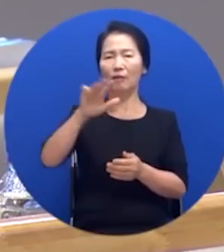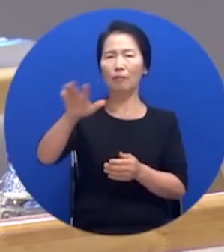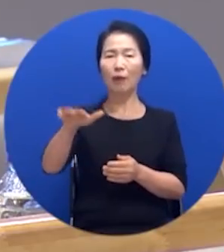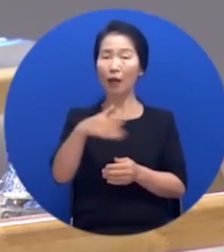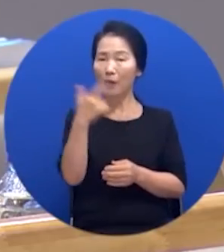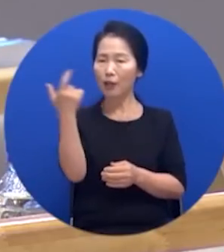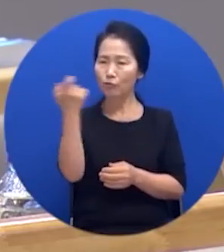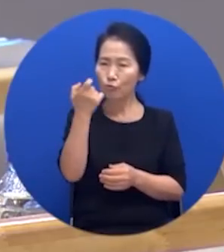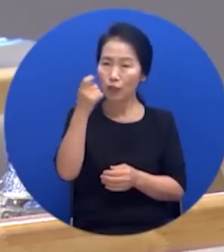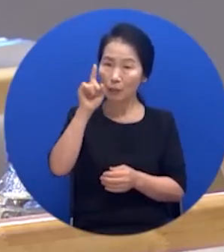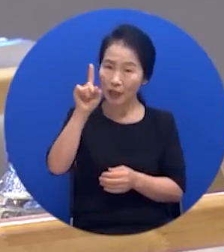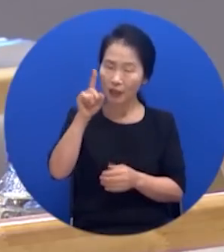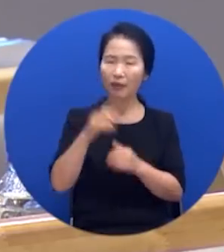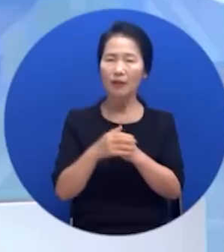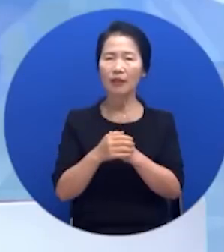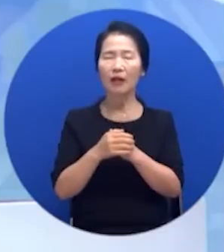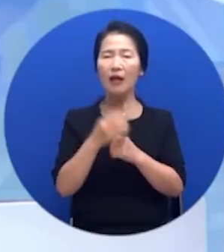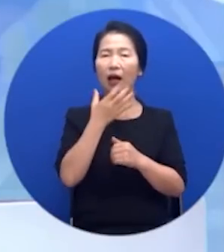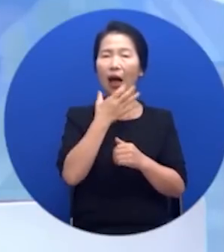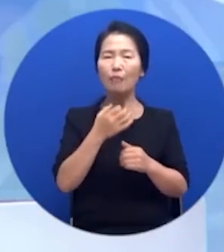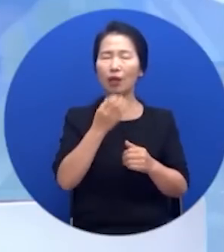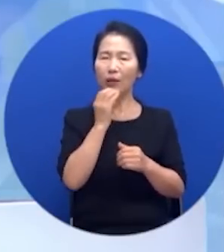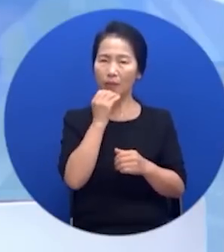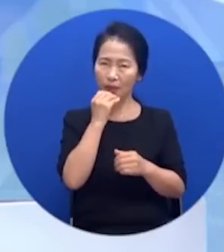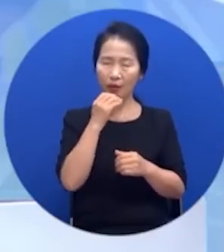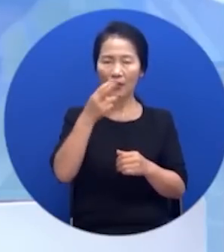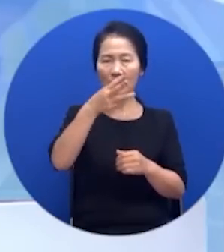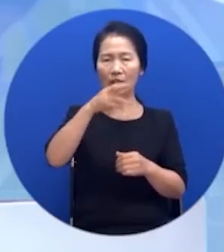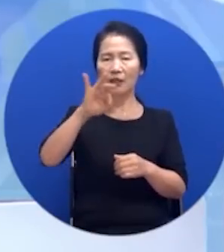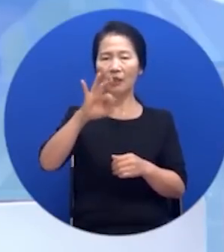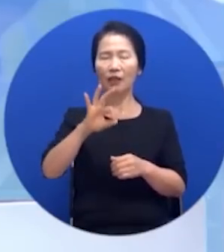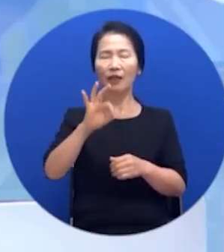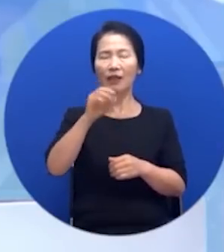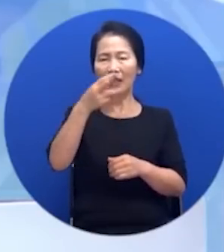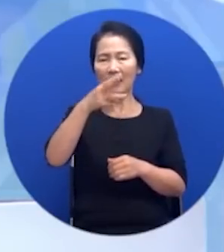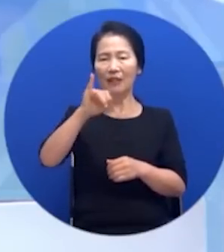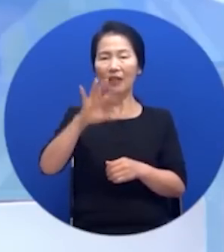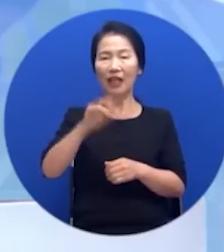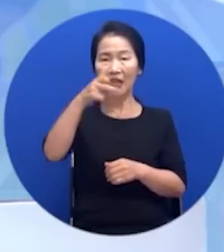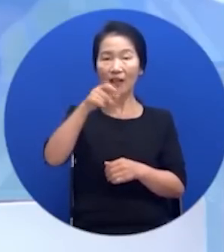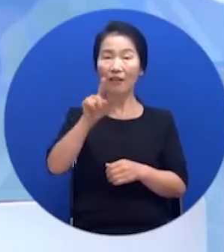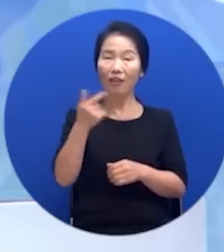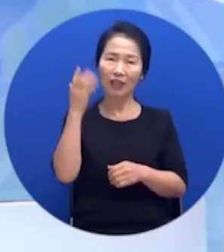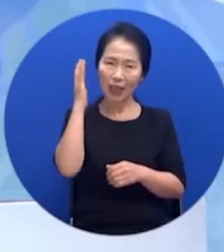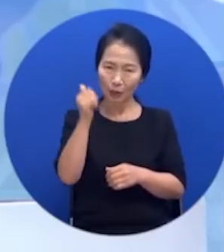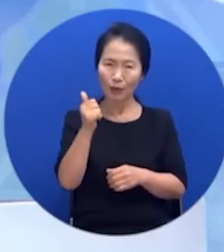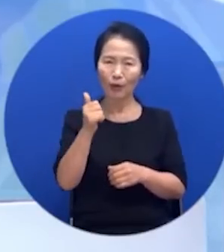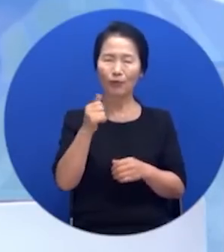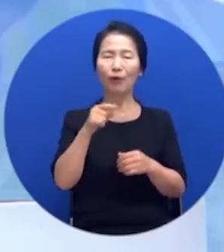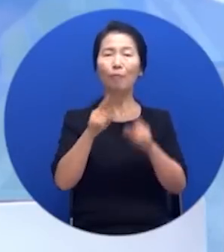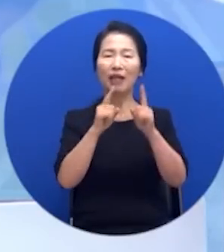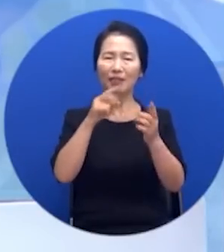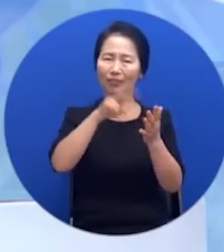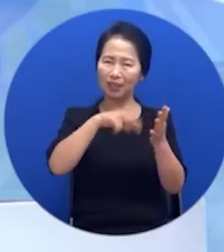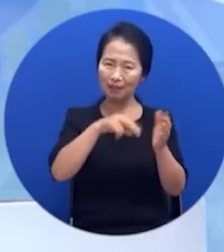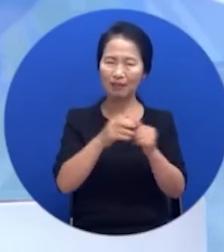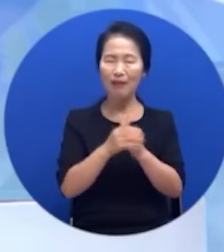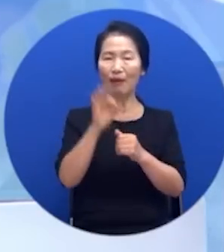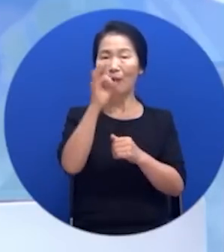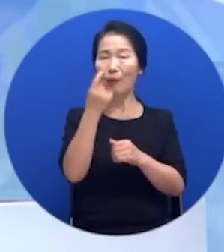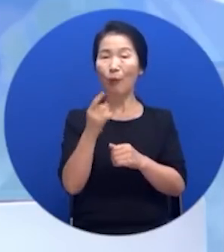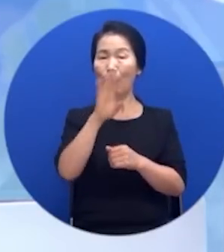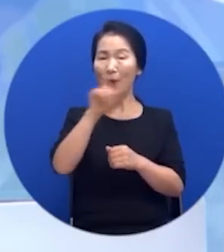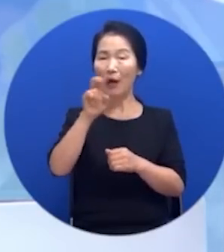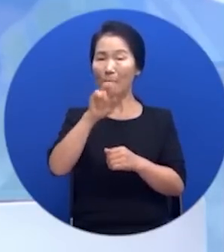1861년 아브라함 링컨 대통령이 취임식 때 이 말씀을 읽었습니다. 오바마 대통령이 취임식 때 이